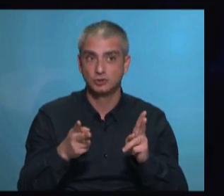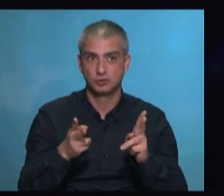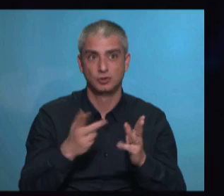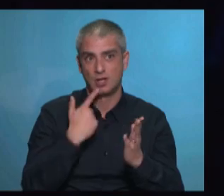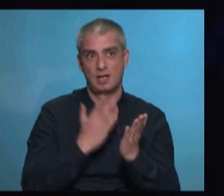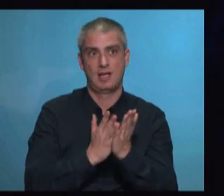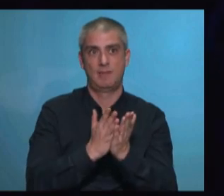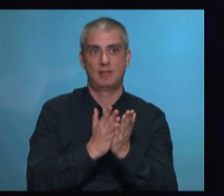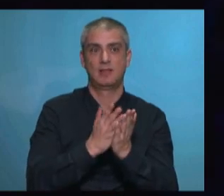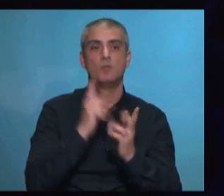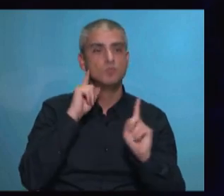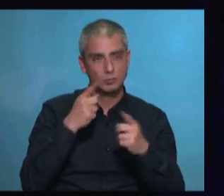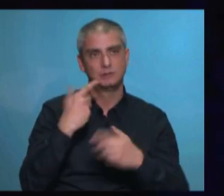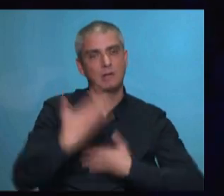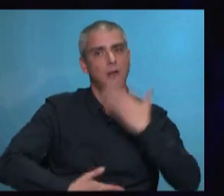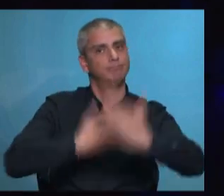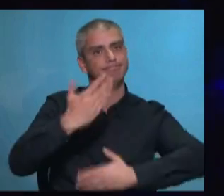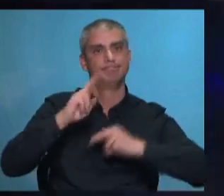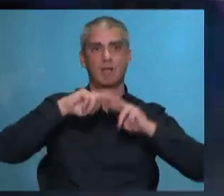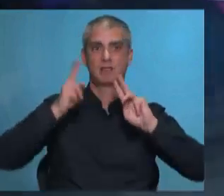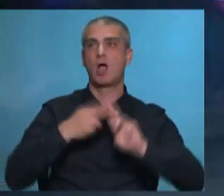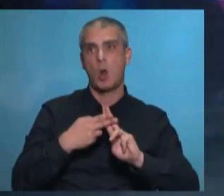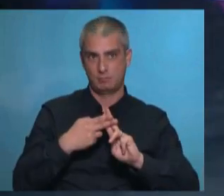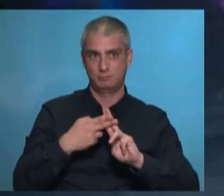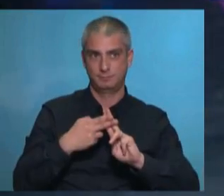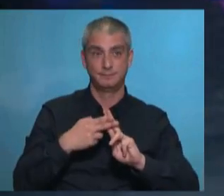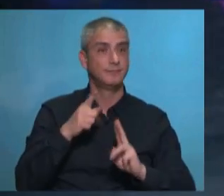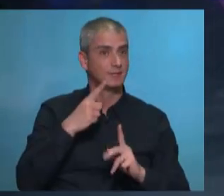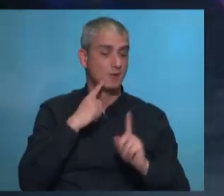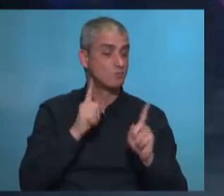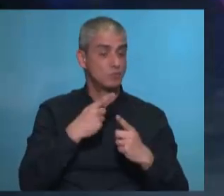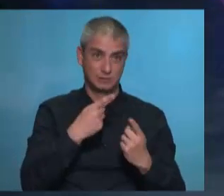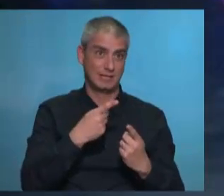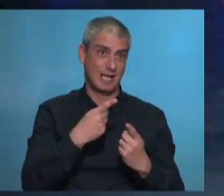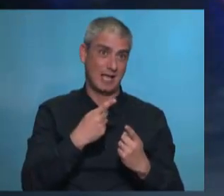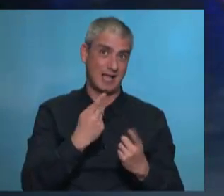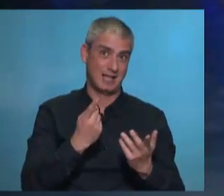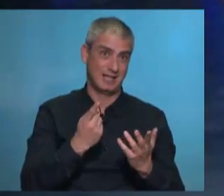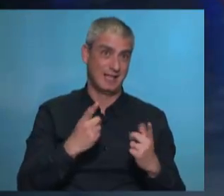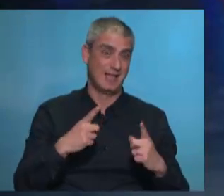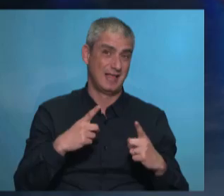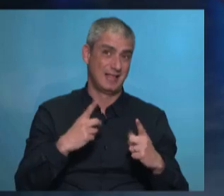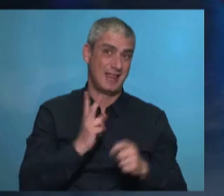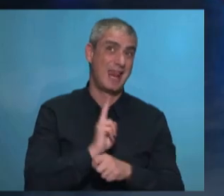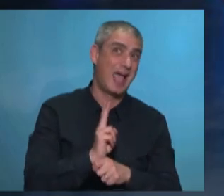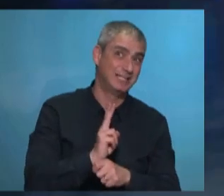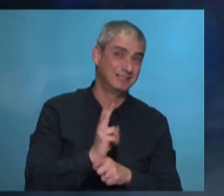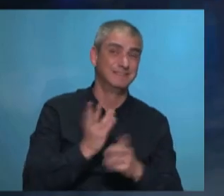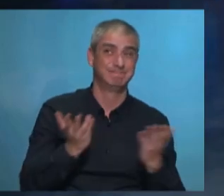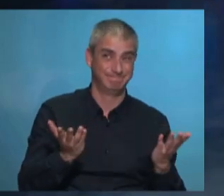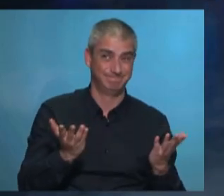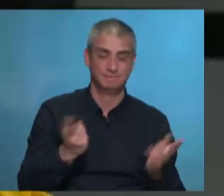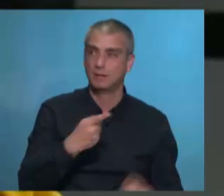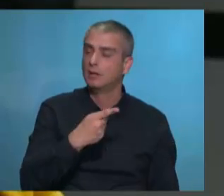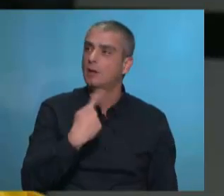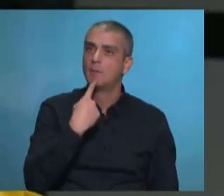that music makes the world go round. כן, אלא שמיוזיק לי, במקרה הזה, בכל אופן. כן, אז עכשיו מה שטוענים